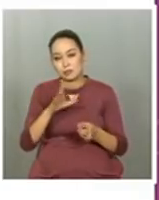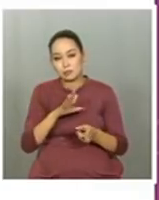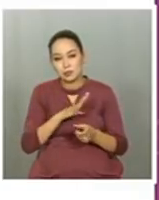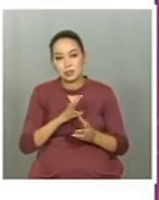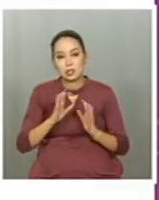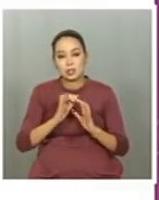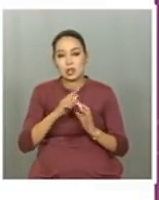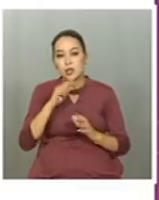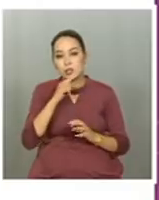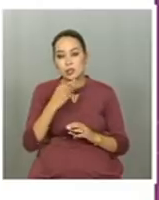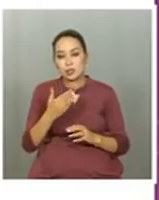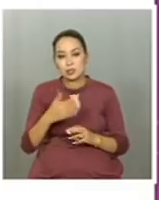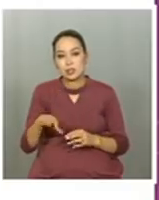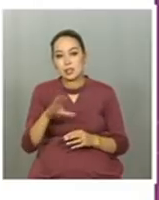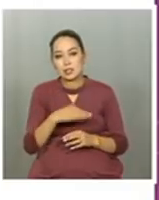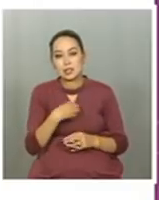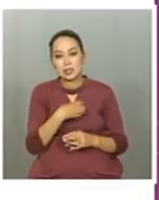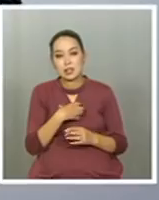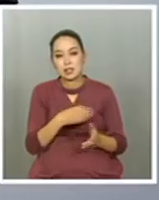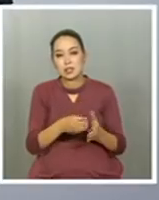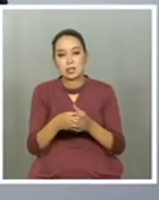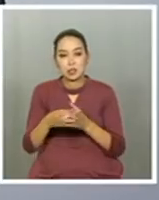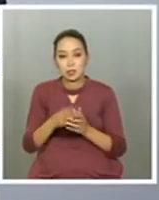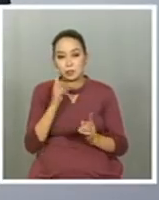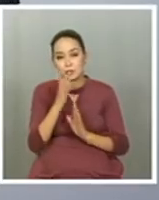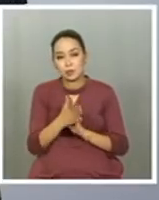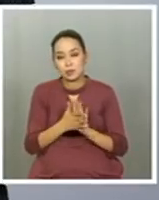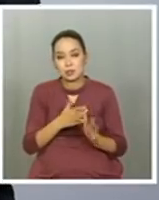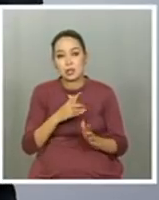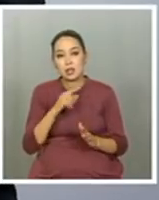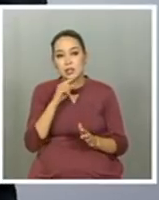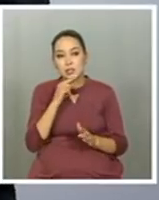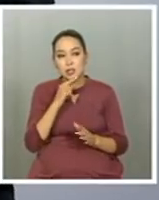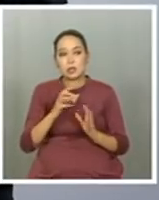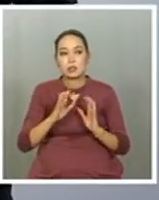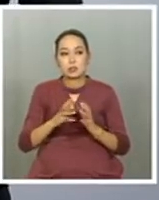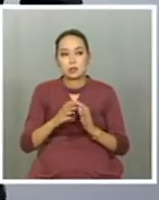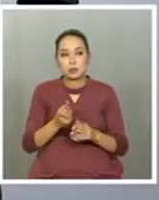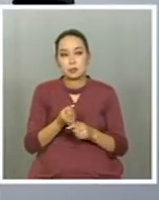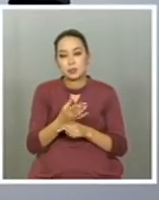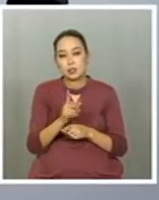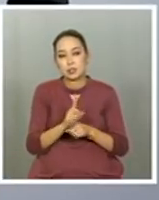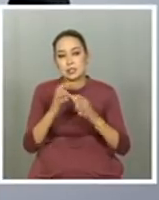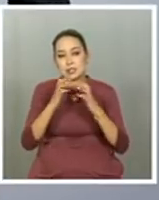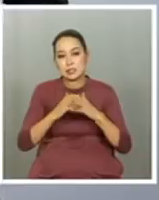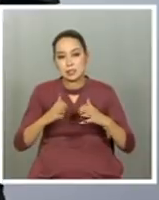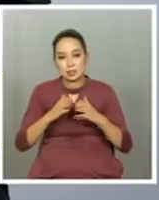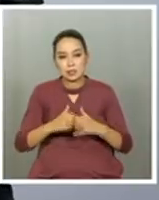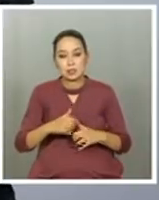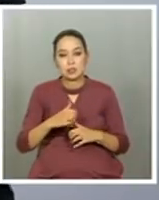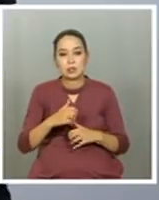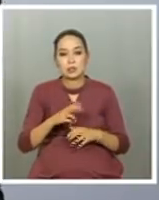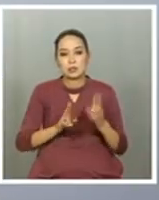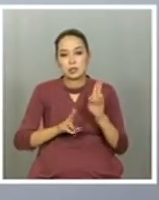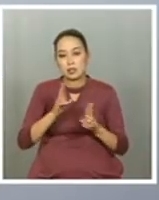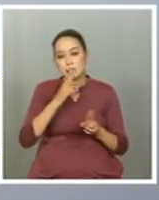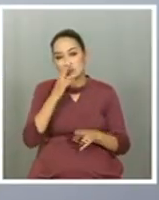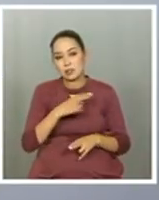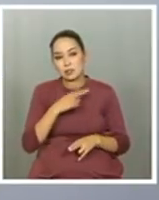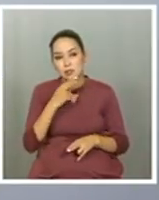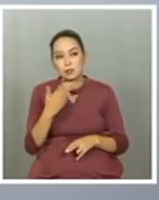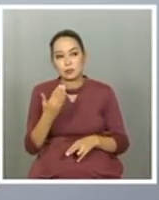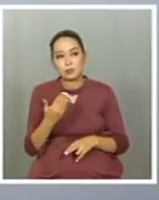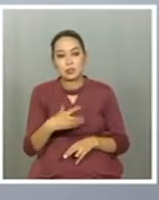геоэкономиканың негізгі категорияларын түсіну үшін геоэкономиканың бірнеше зерттеу салаларына тоқтала кетейік. Оның негізгі